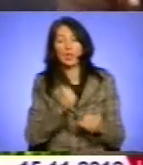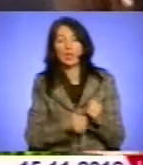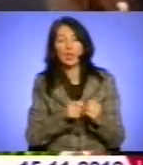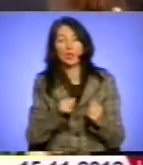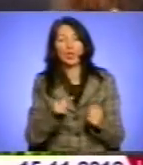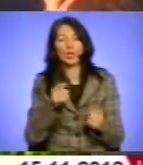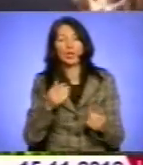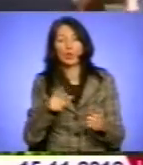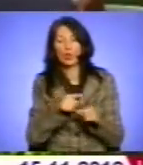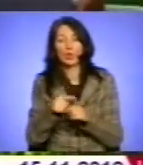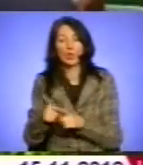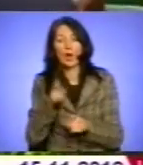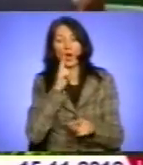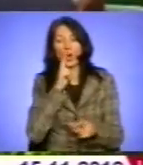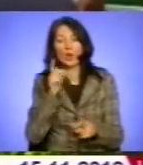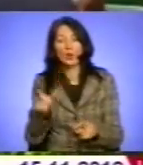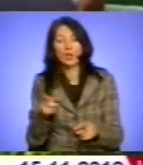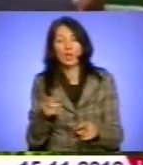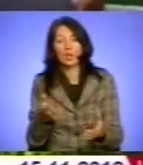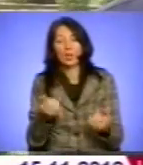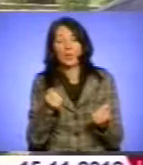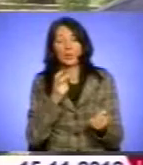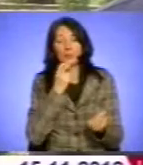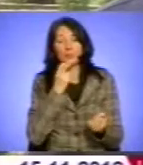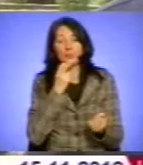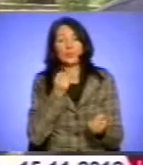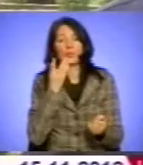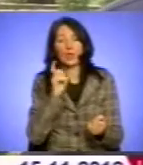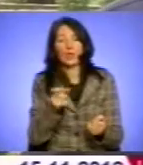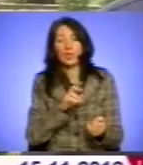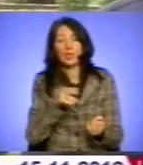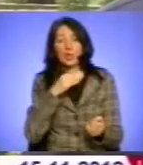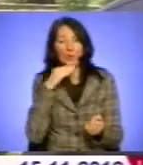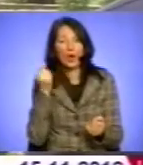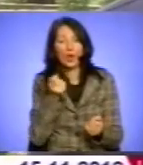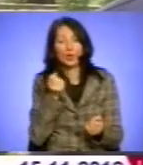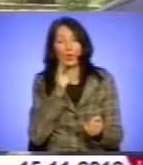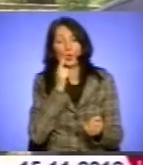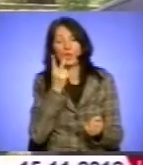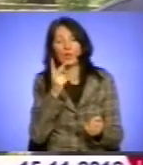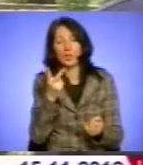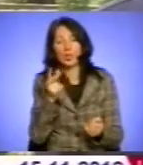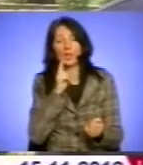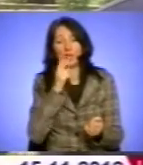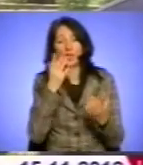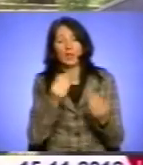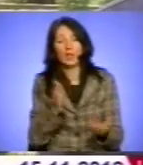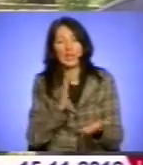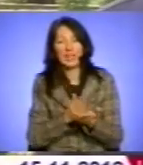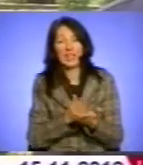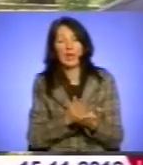курці сприймають з гумором. Якщо людина небагато вживає тютюну, там 2-3 цигарки в день, в неї є